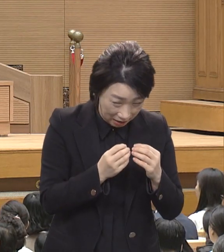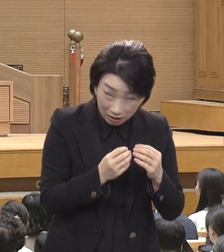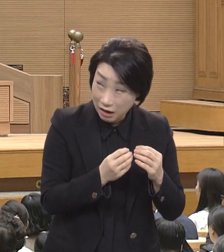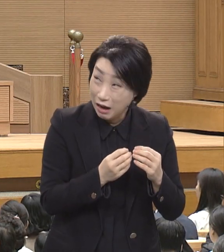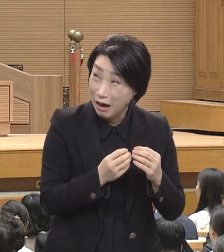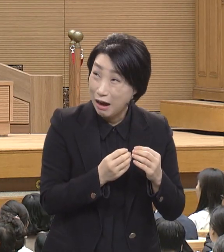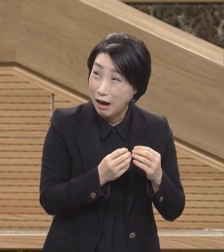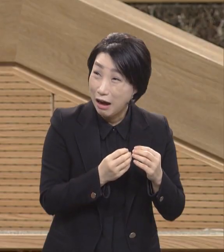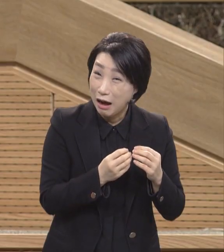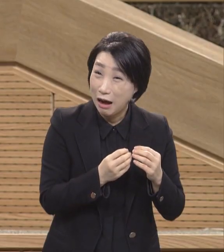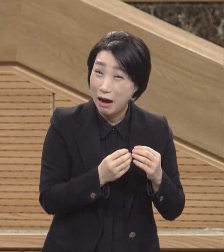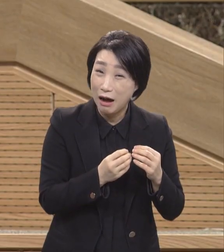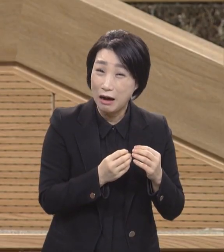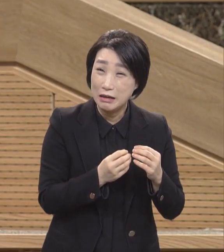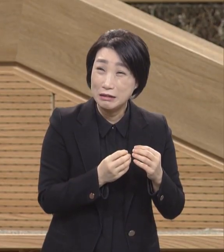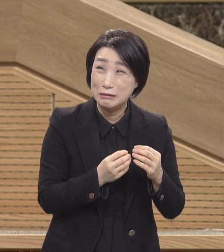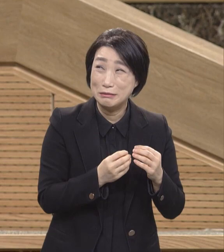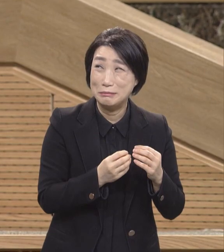그 빵을 막